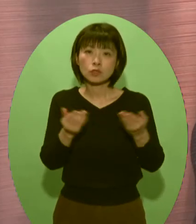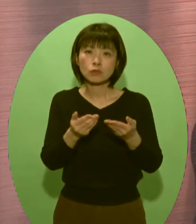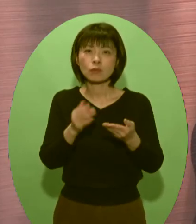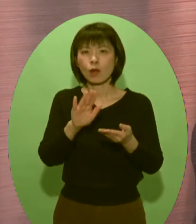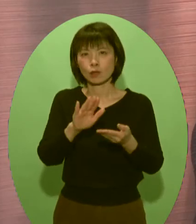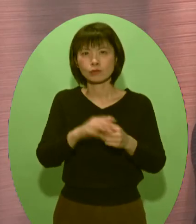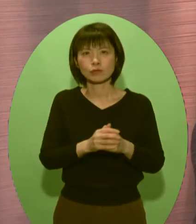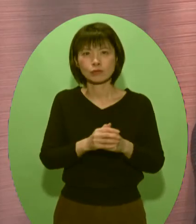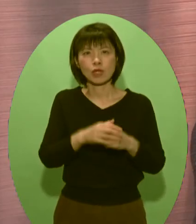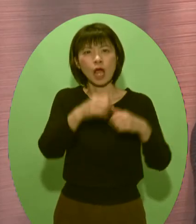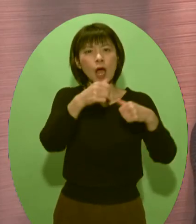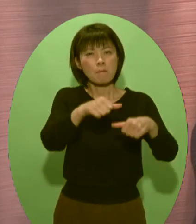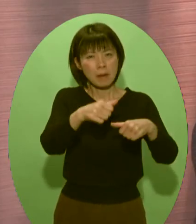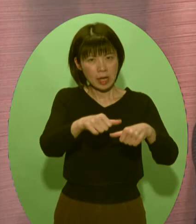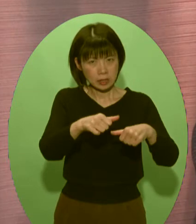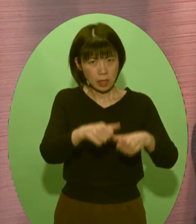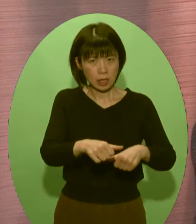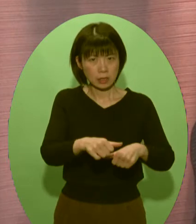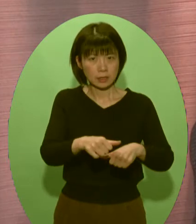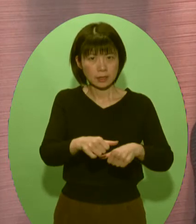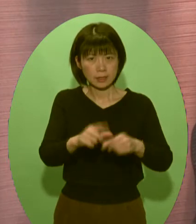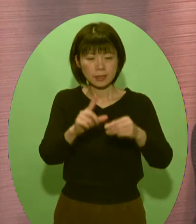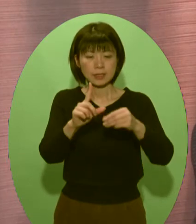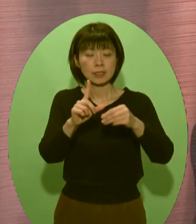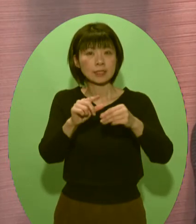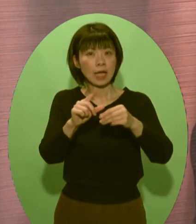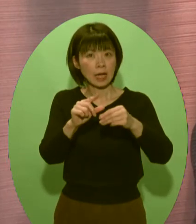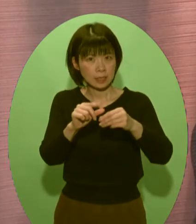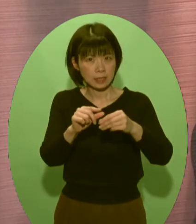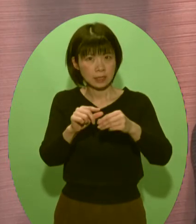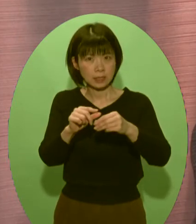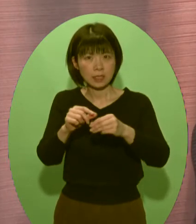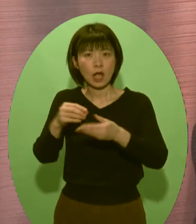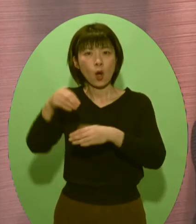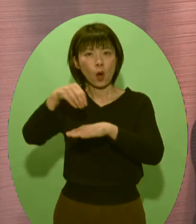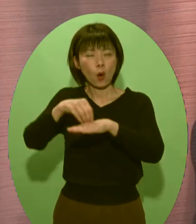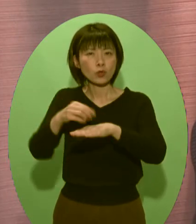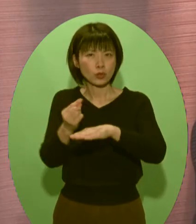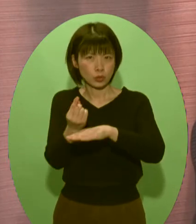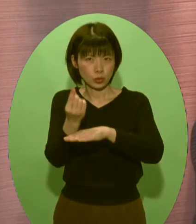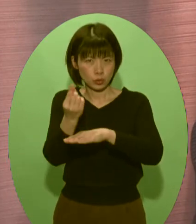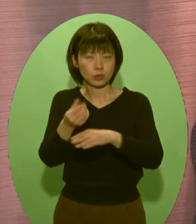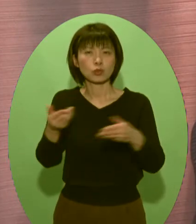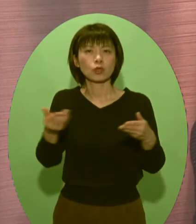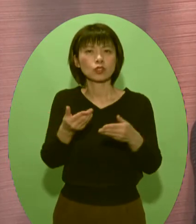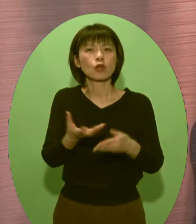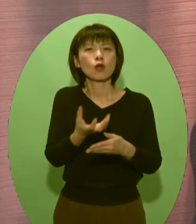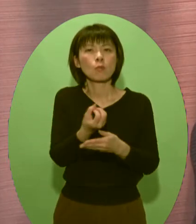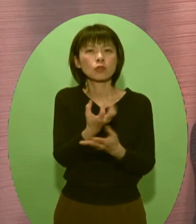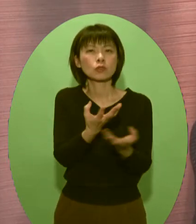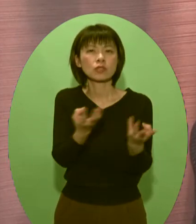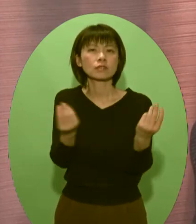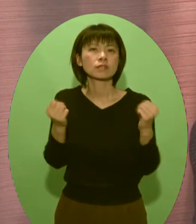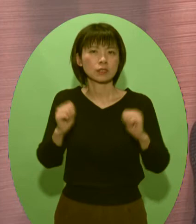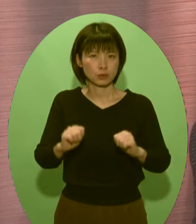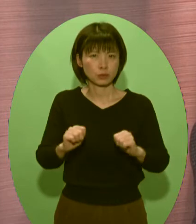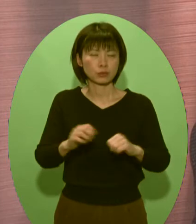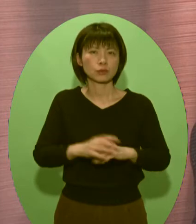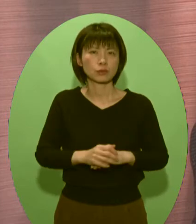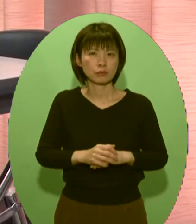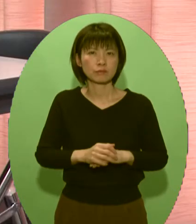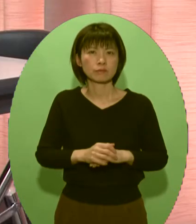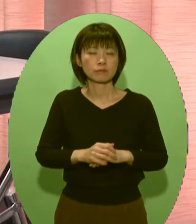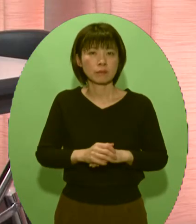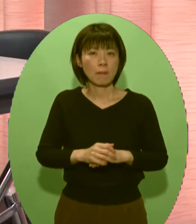言われたアンママッサージ指圧針灸が本業でやってる方が、多くいます。その中